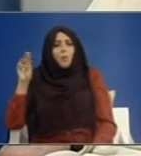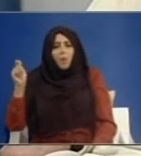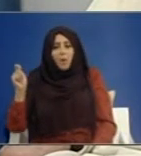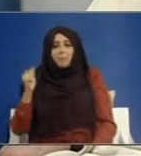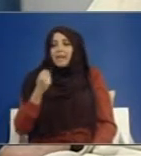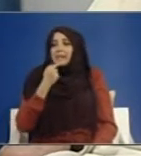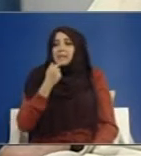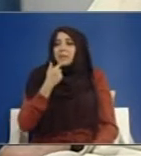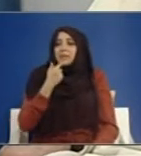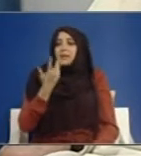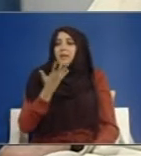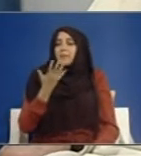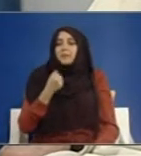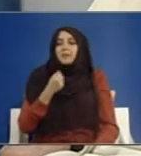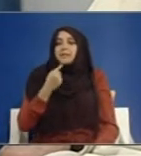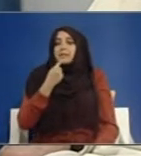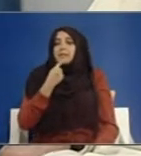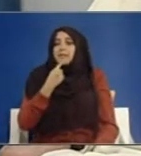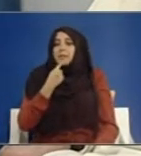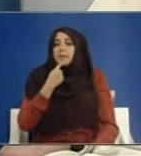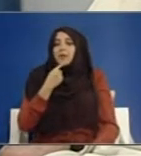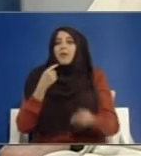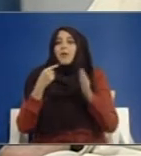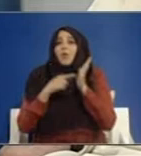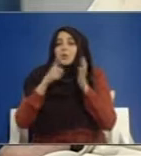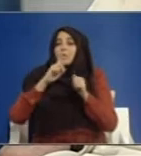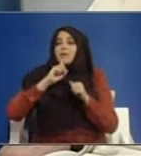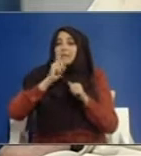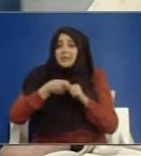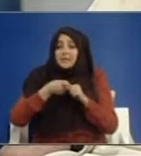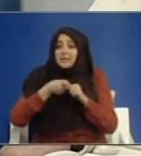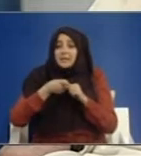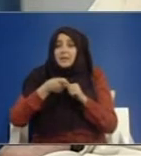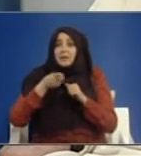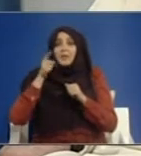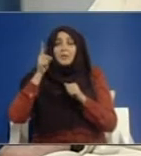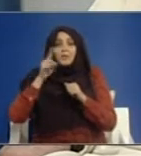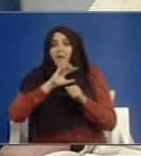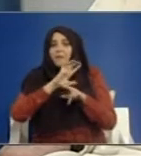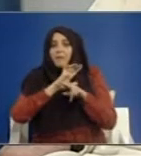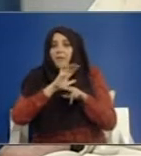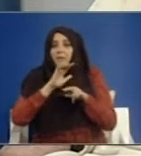أن لا يفتقدك الله حيث أمرك، وأن لا يجدك حيث نهاك.